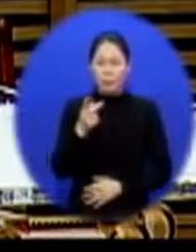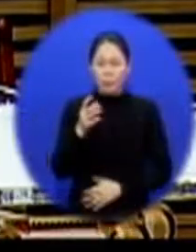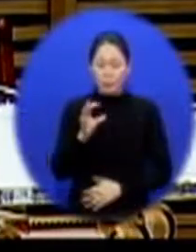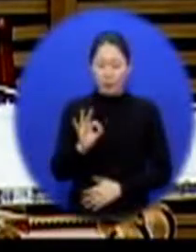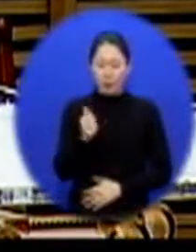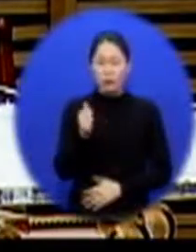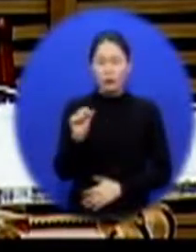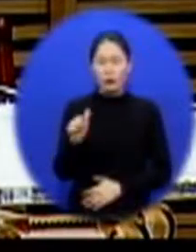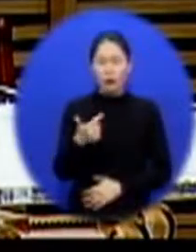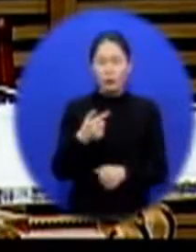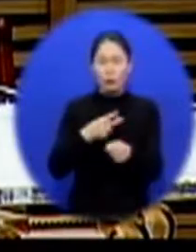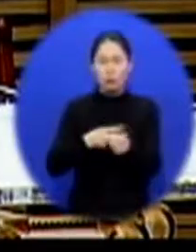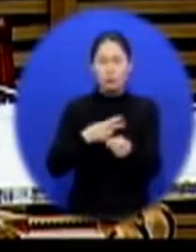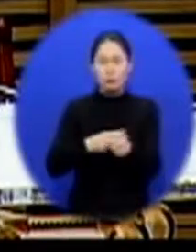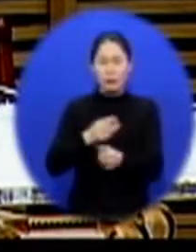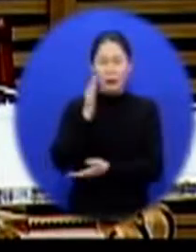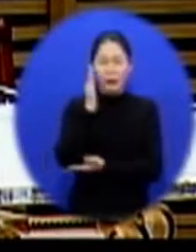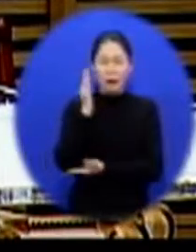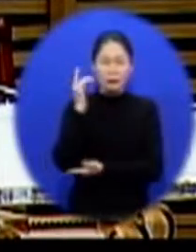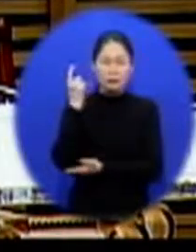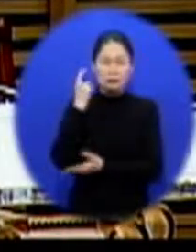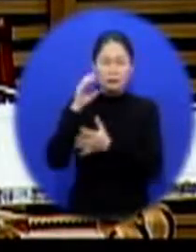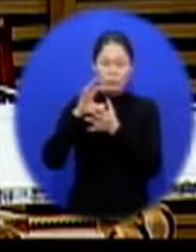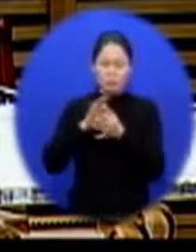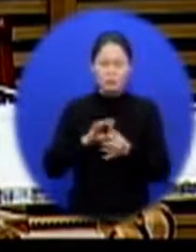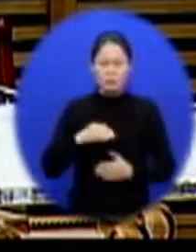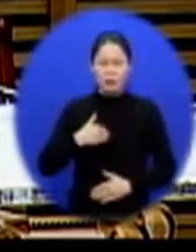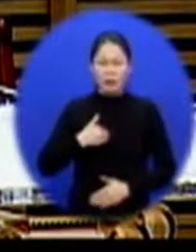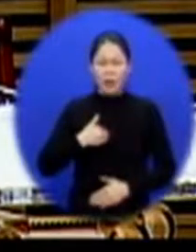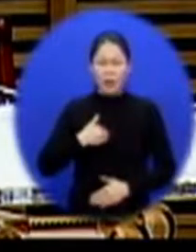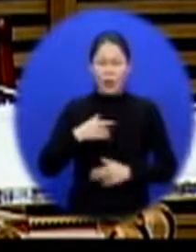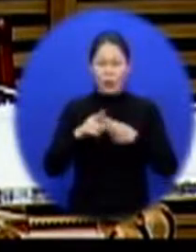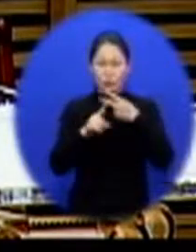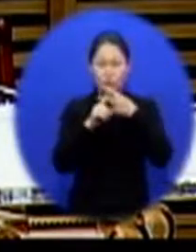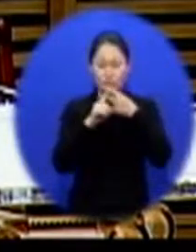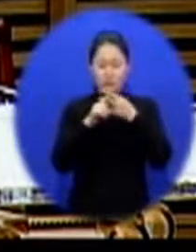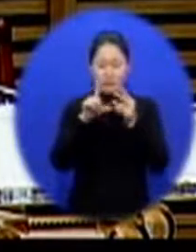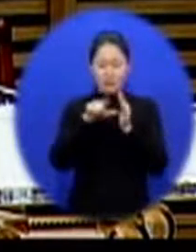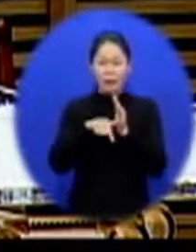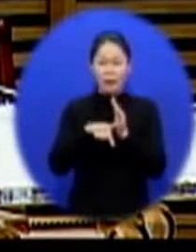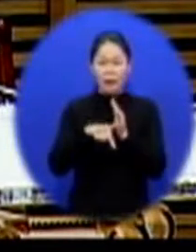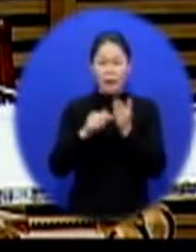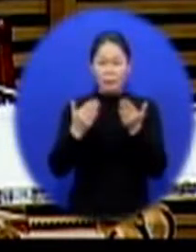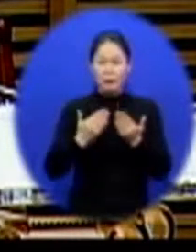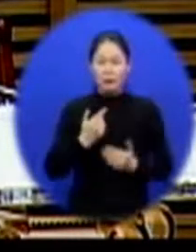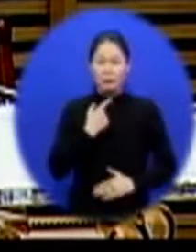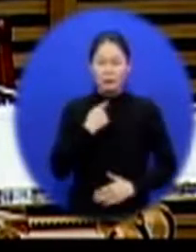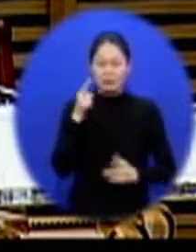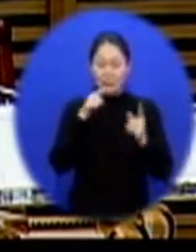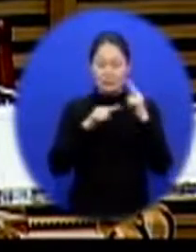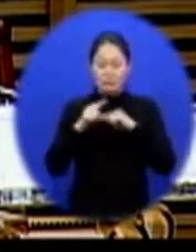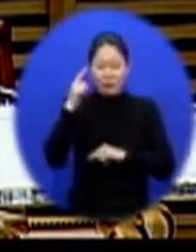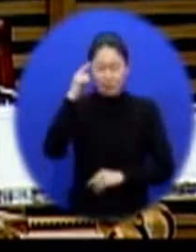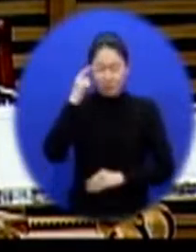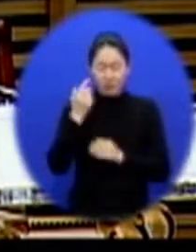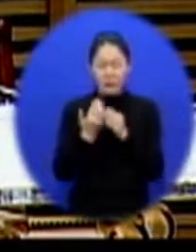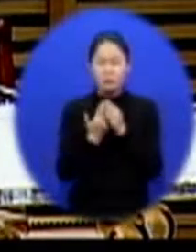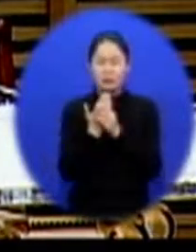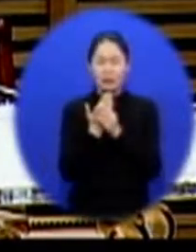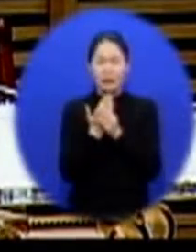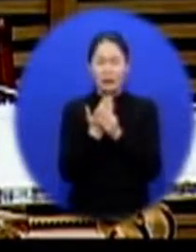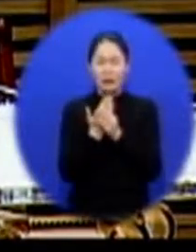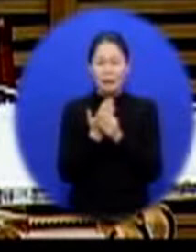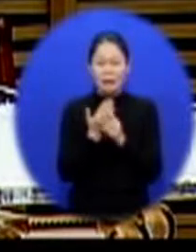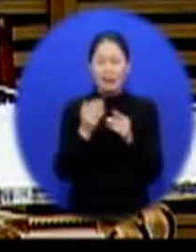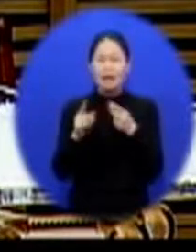아 제가 중학교 1학년 때 받았던 상처가 항상 생각이 납니다 아 중학교 이란게 생물